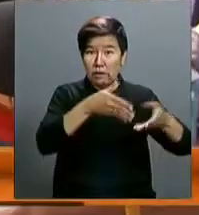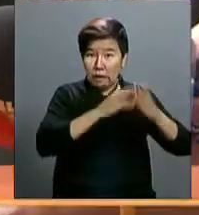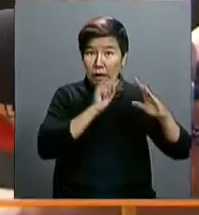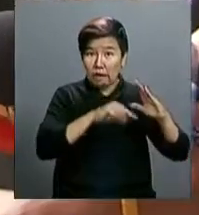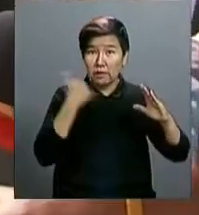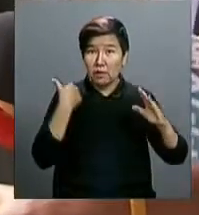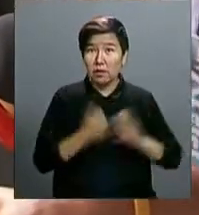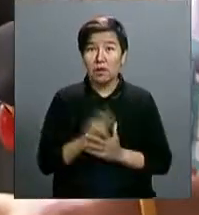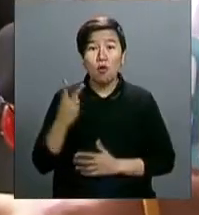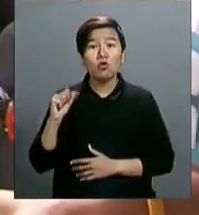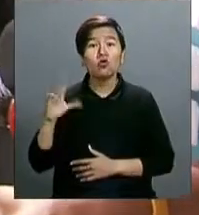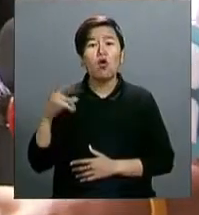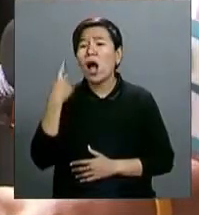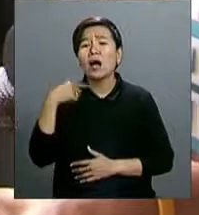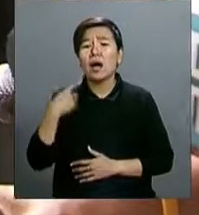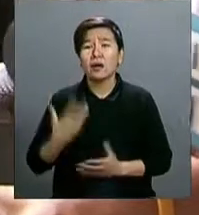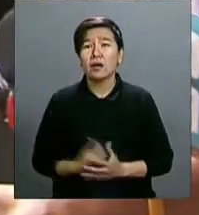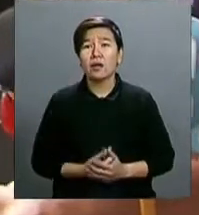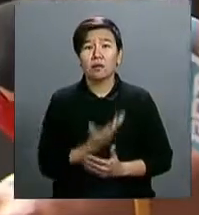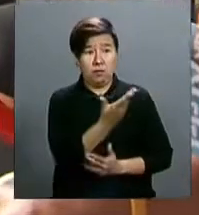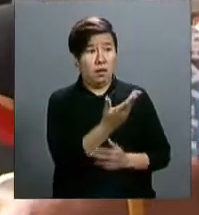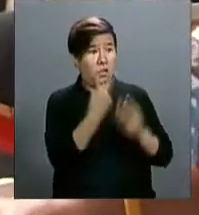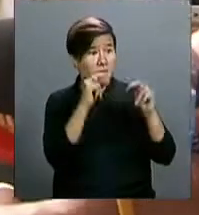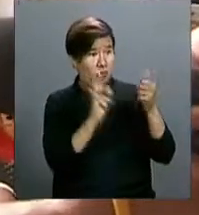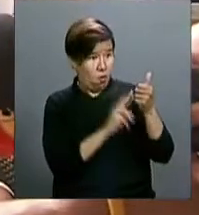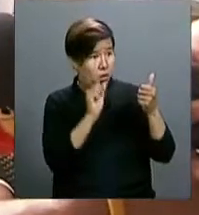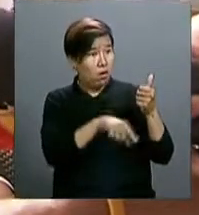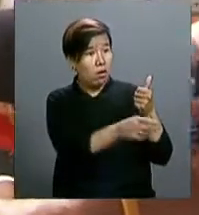ใครคสช. ก็ท่านก็เป็นรองประธานคสช.นะ